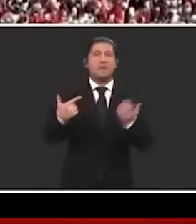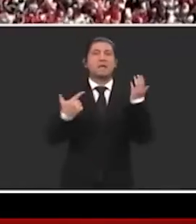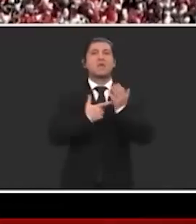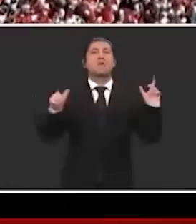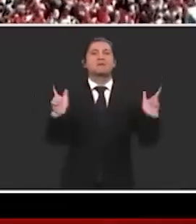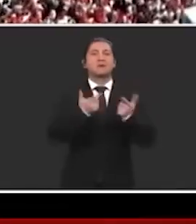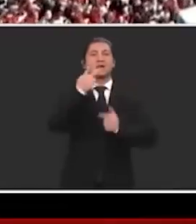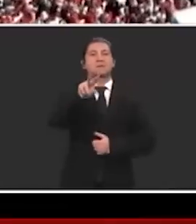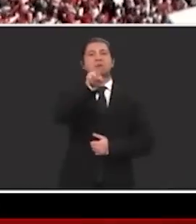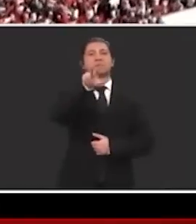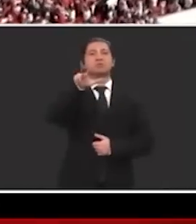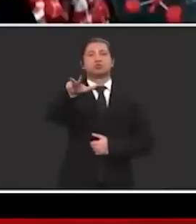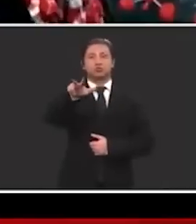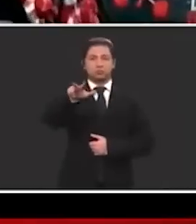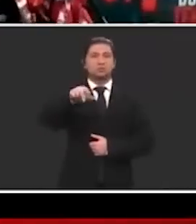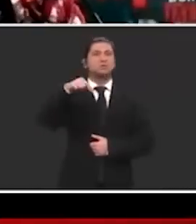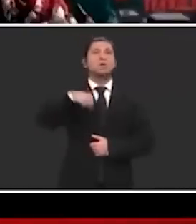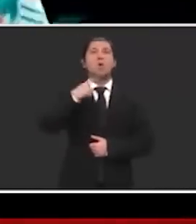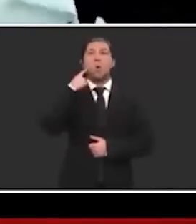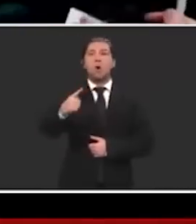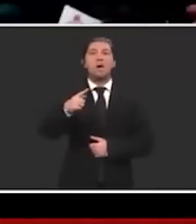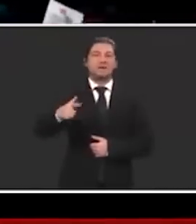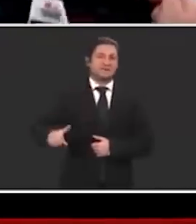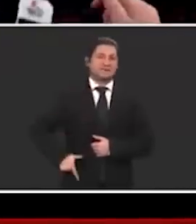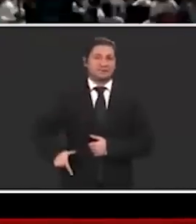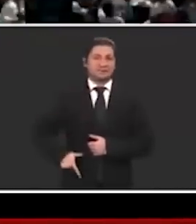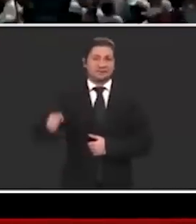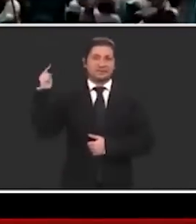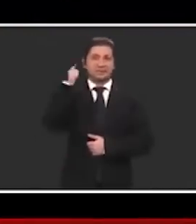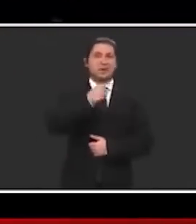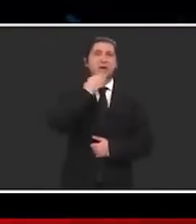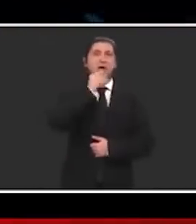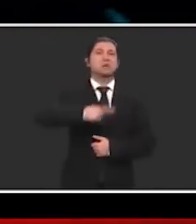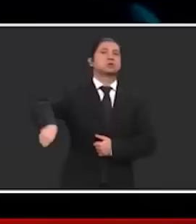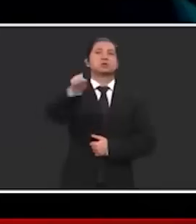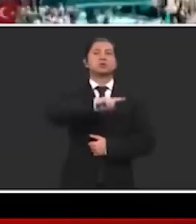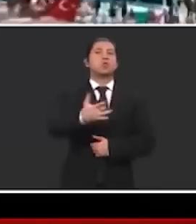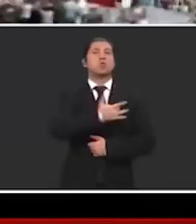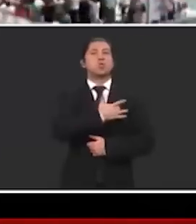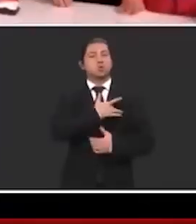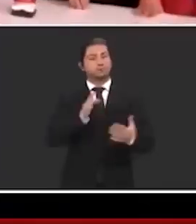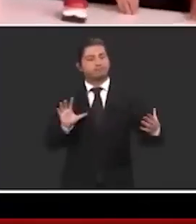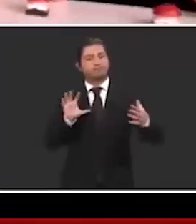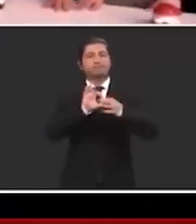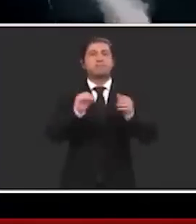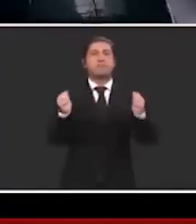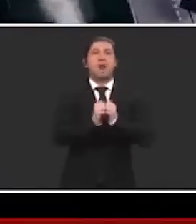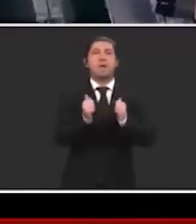Teknofest 2023'te bu sefer İzmir'de gençlerimizle gönül